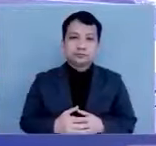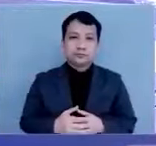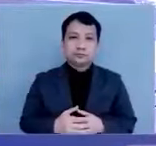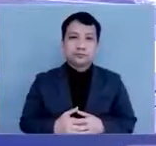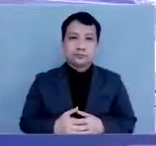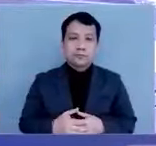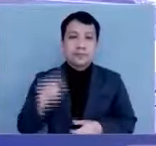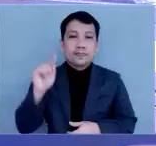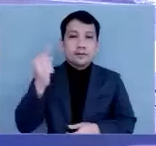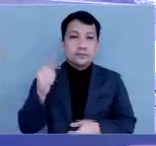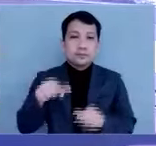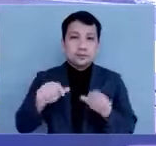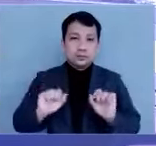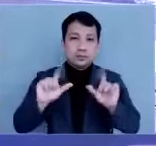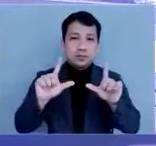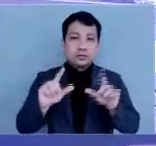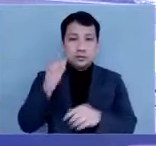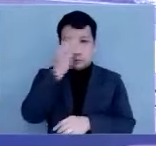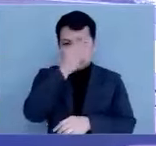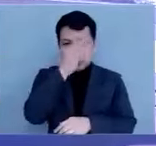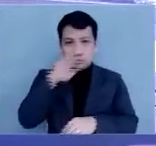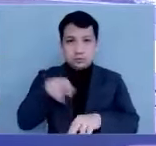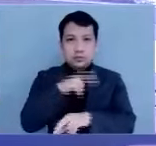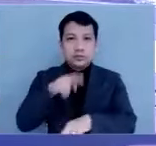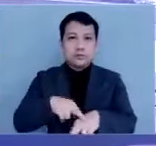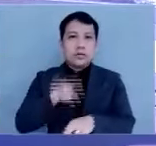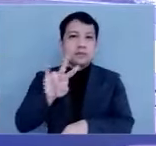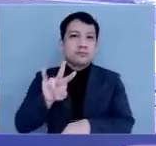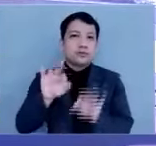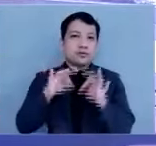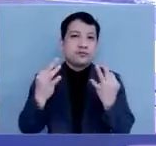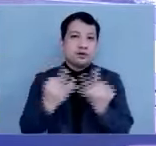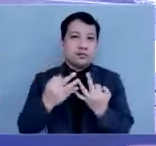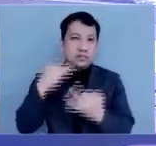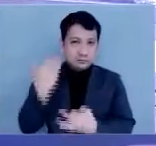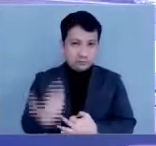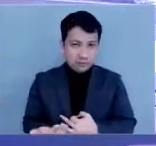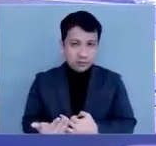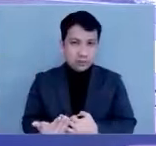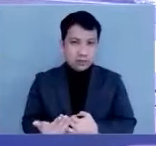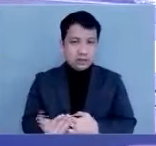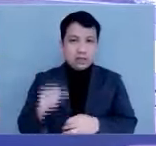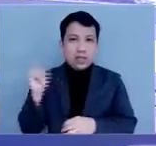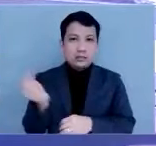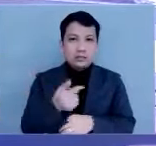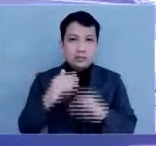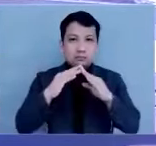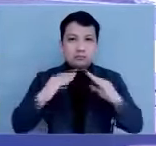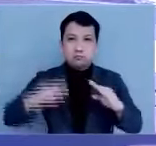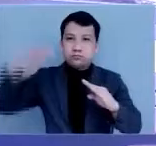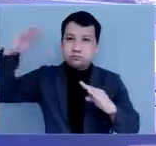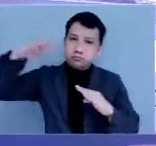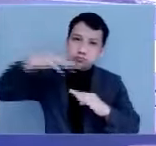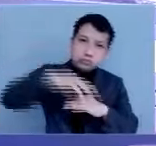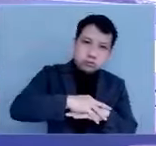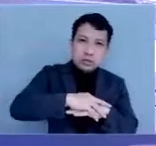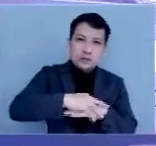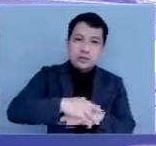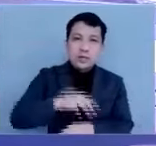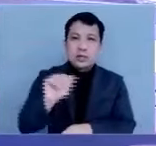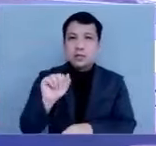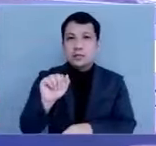Unahin natin ang update sa Bicol Region kung saan 7 magkakamag-anak ang patay. Lahat sila natabunan ng lupa. Sa Kabuuan, 12 na